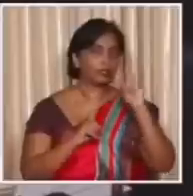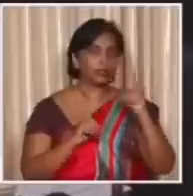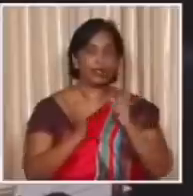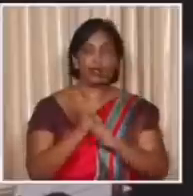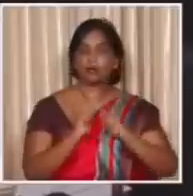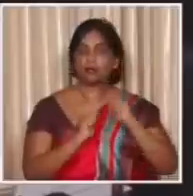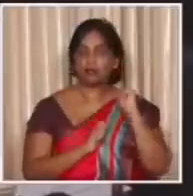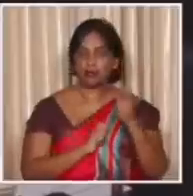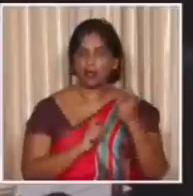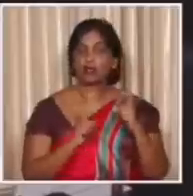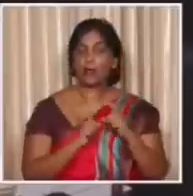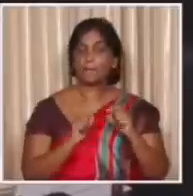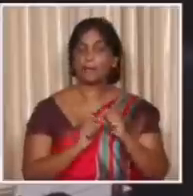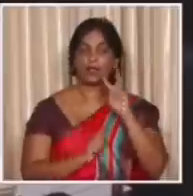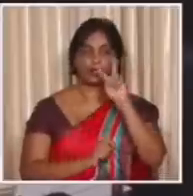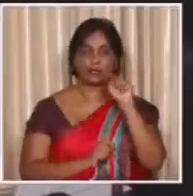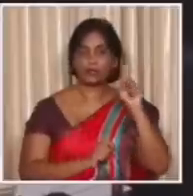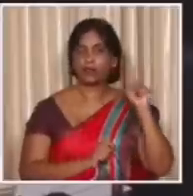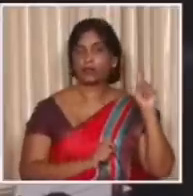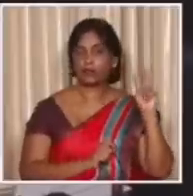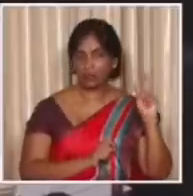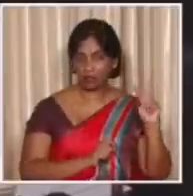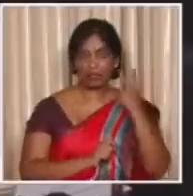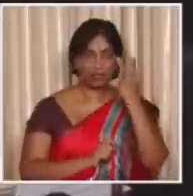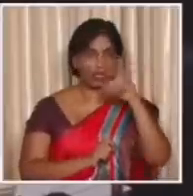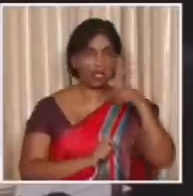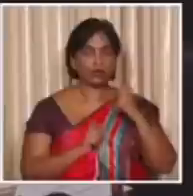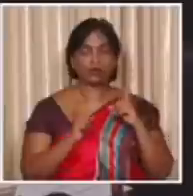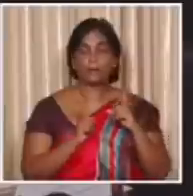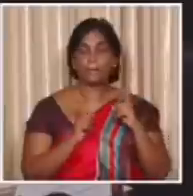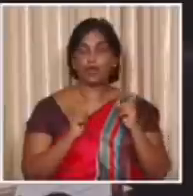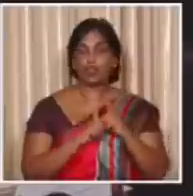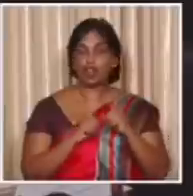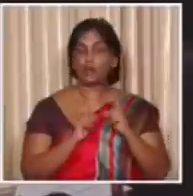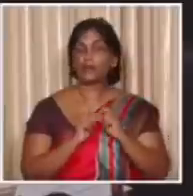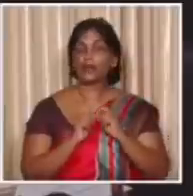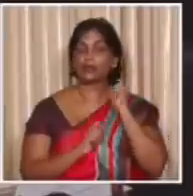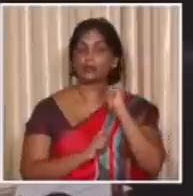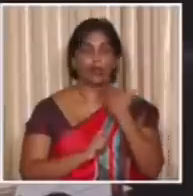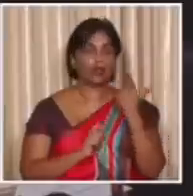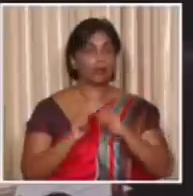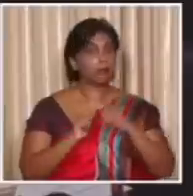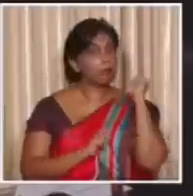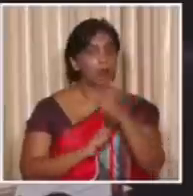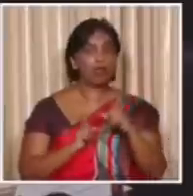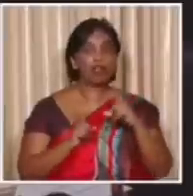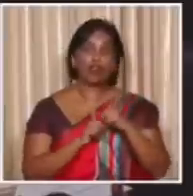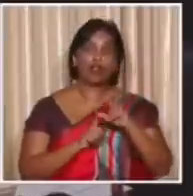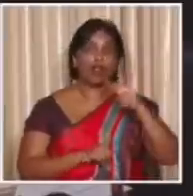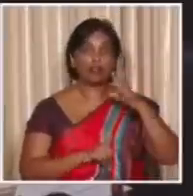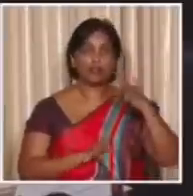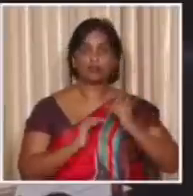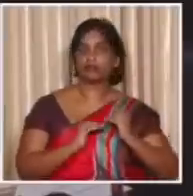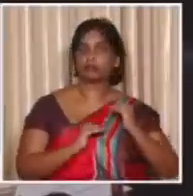ණය ගෙවලා නැහැ. ඩොලර් බිලියන 2.8ක් ඩොලර් මිලියන 2800ක ණය ගෙවලා නැහැ. ඒ ණය ගෙවන නම් ගෙවුණා. ඩොලරේ 400-500ට යන මතක